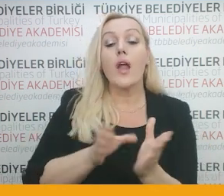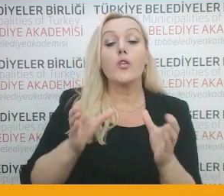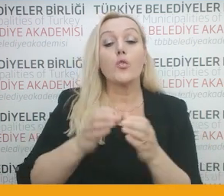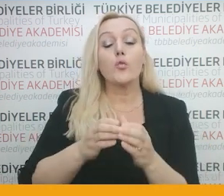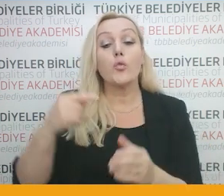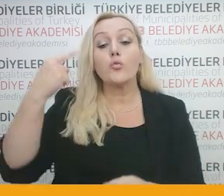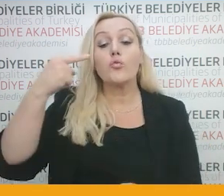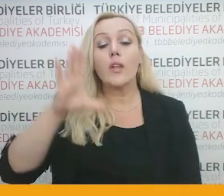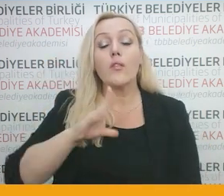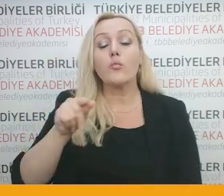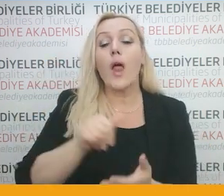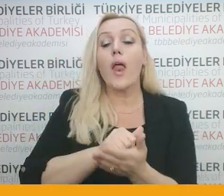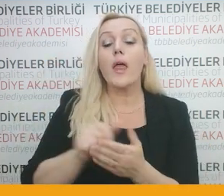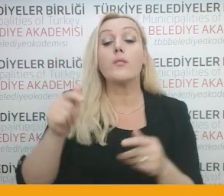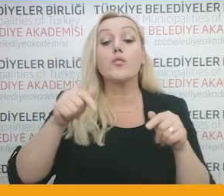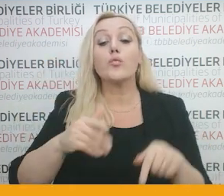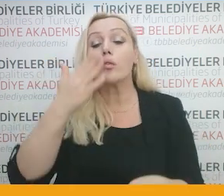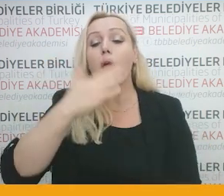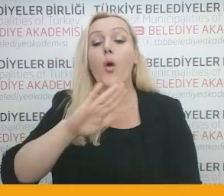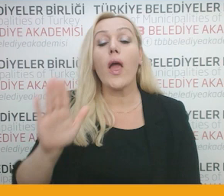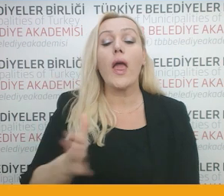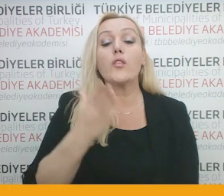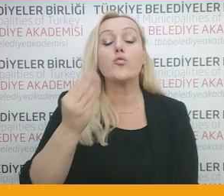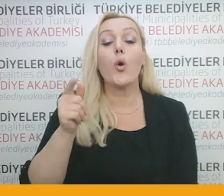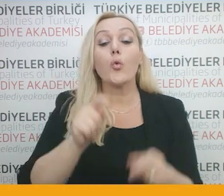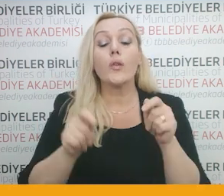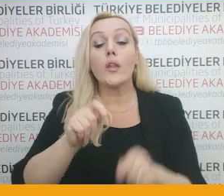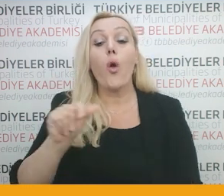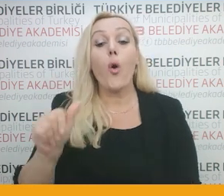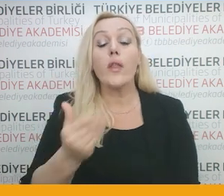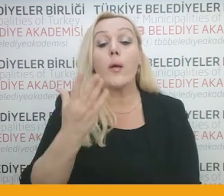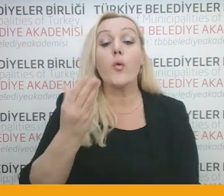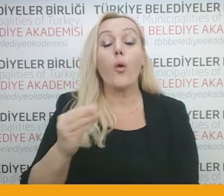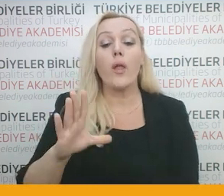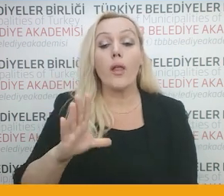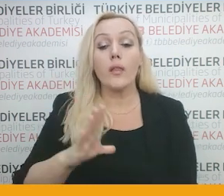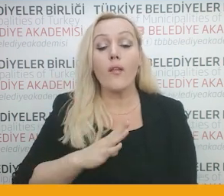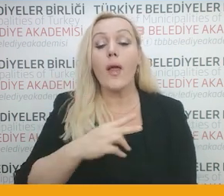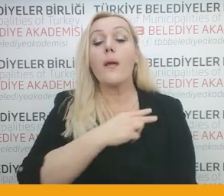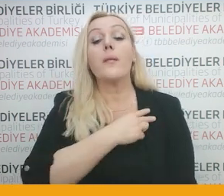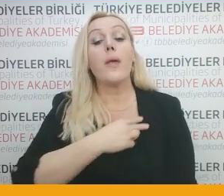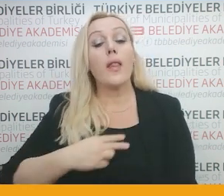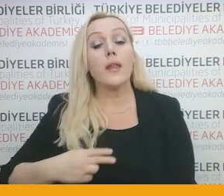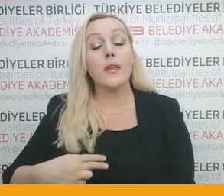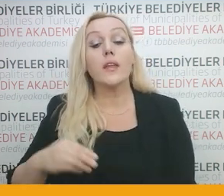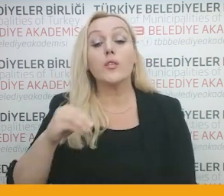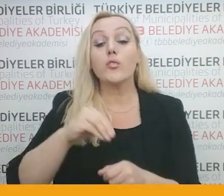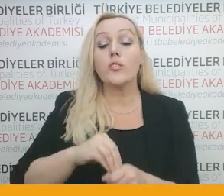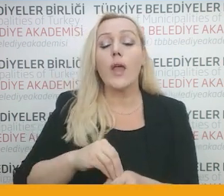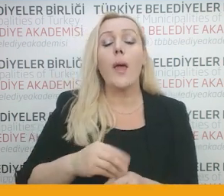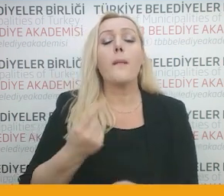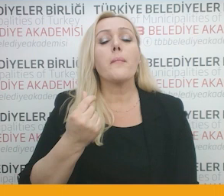Bunların tamamını buraya almadık. En çok kullandıklarımız, en önemlilerini buraya aldık. Eğer belediyede